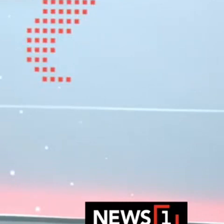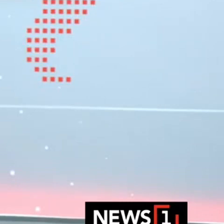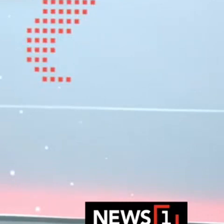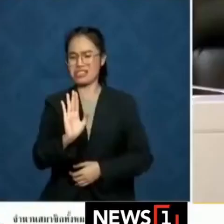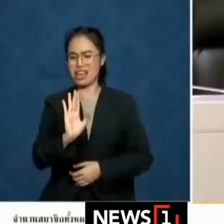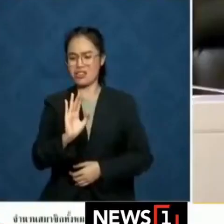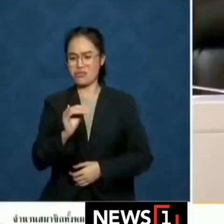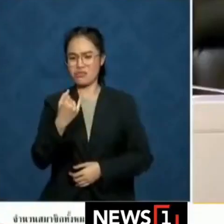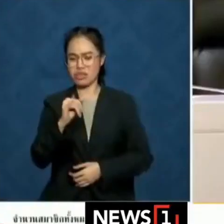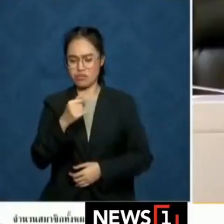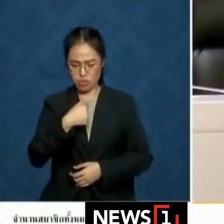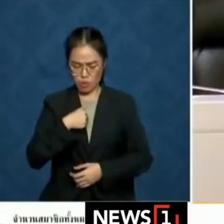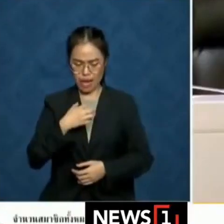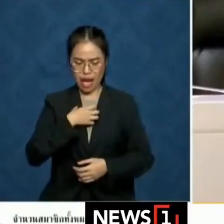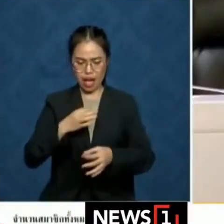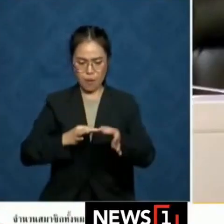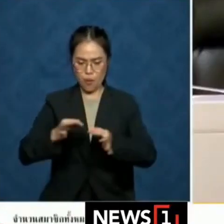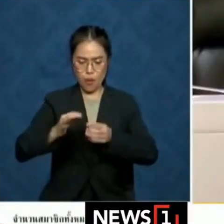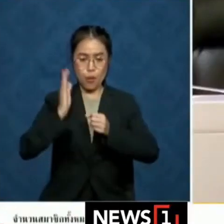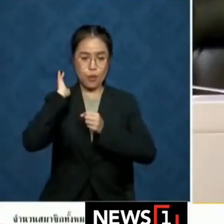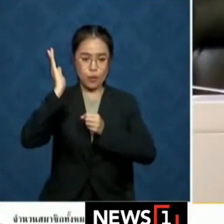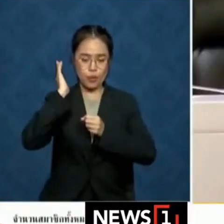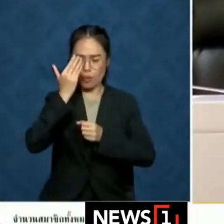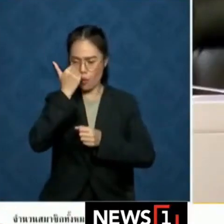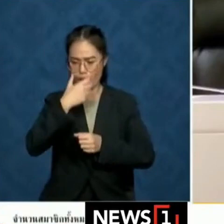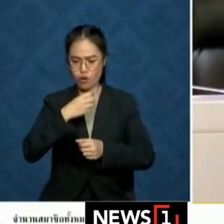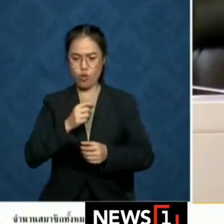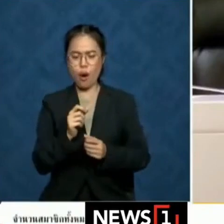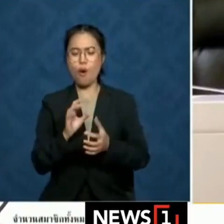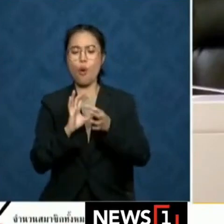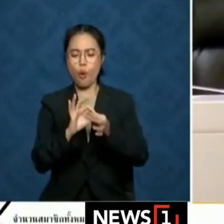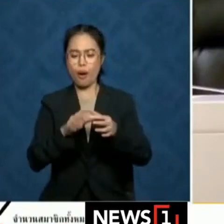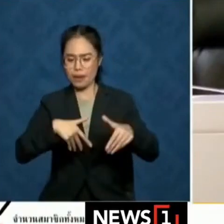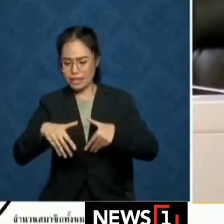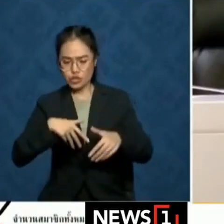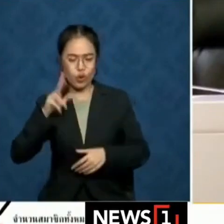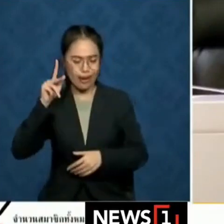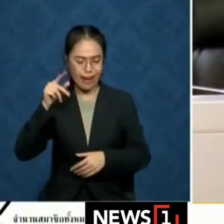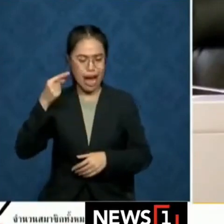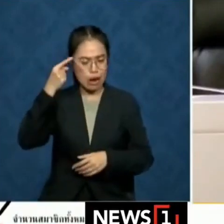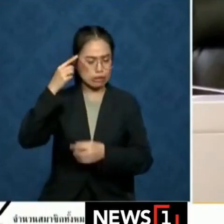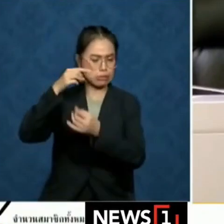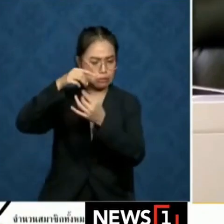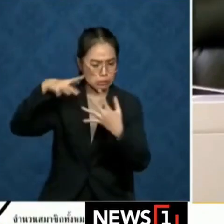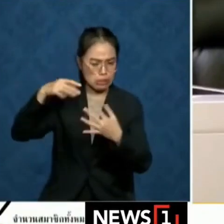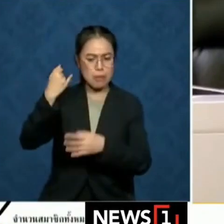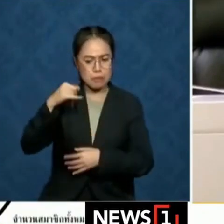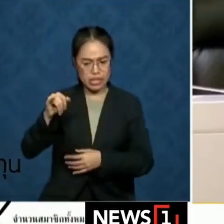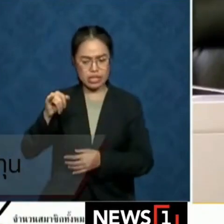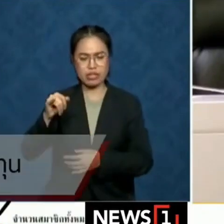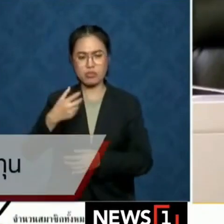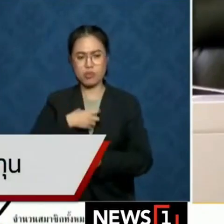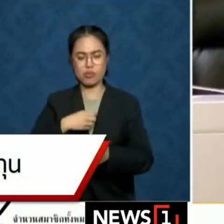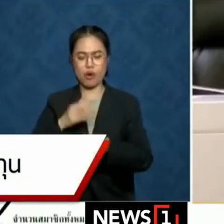ประชุมสภาผู้แทยราษฎรวาระพิจารณาร่างพระราชบัญญัติงบประมาณรายจ่ายประจำปีงบประมาณ2567